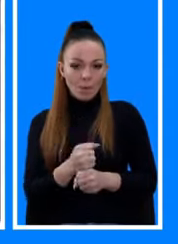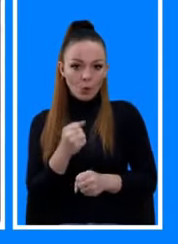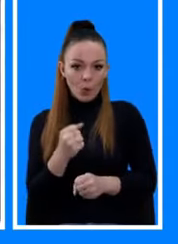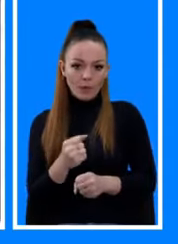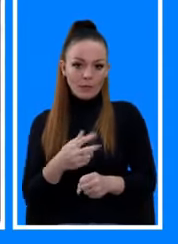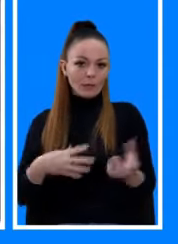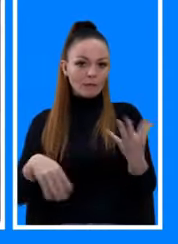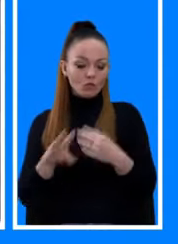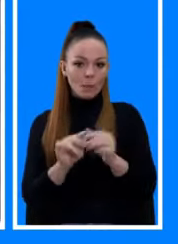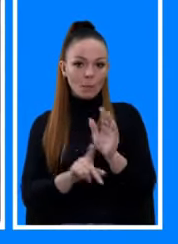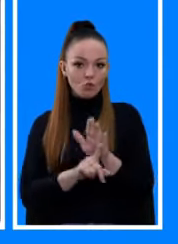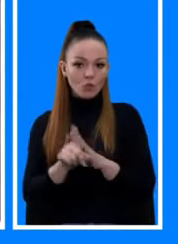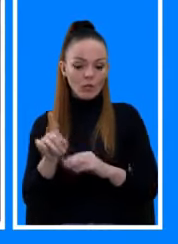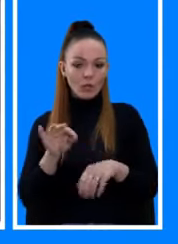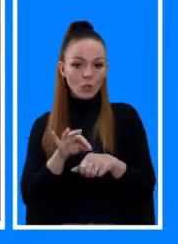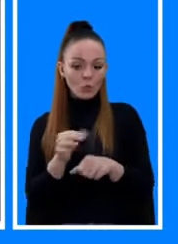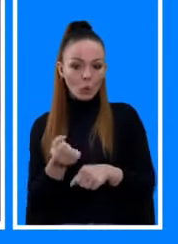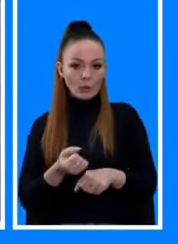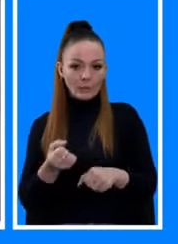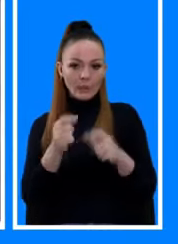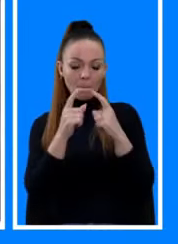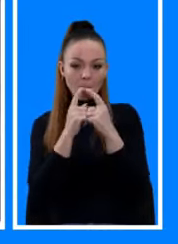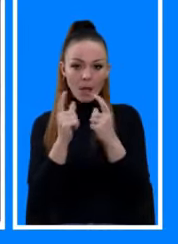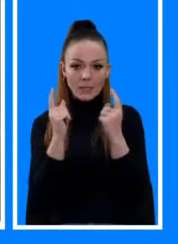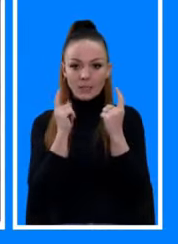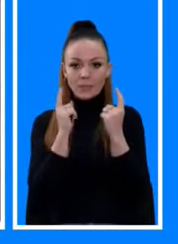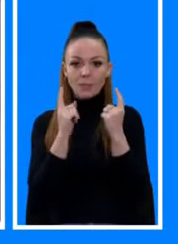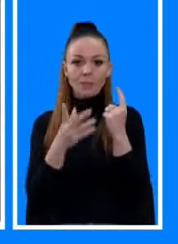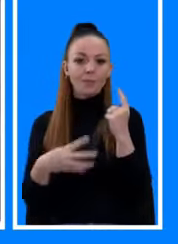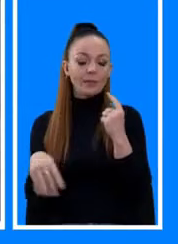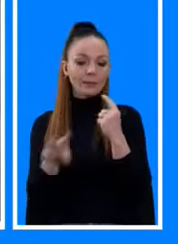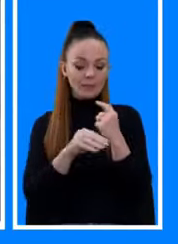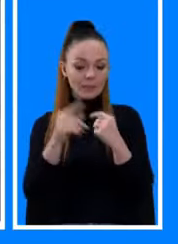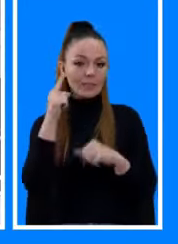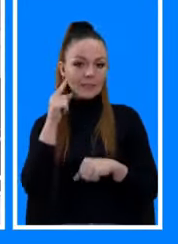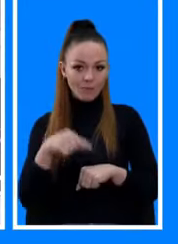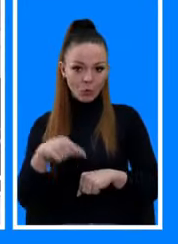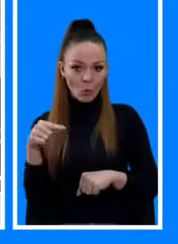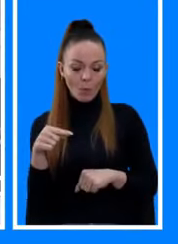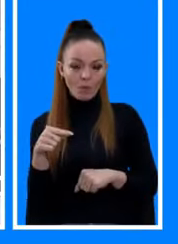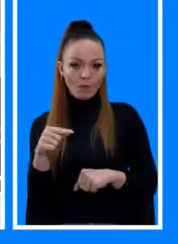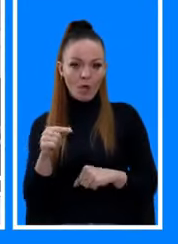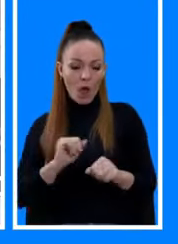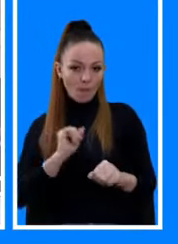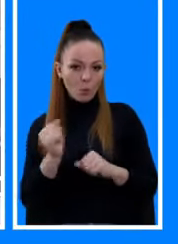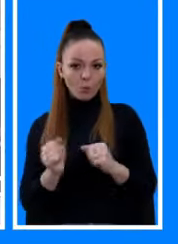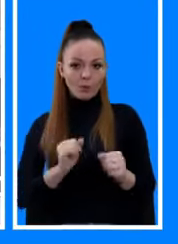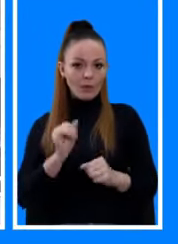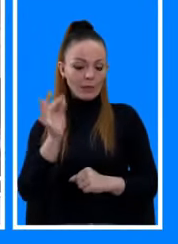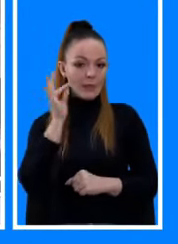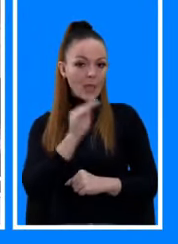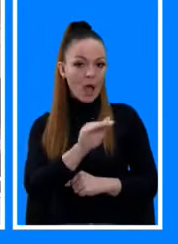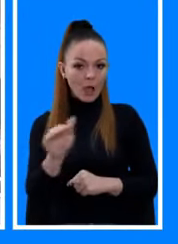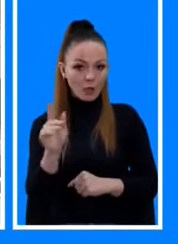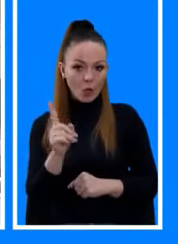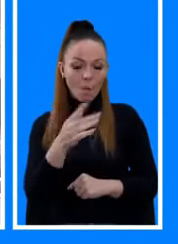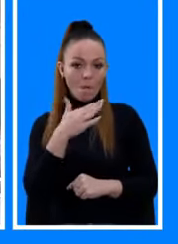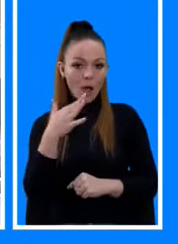всі почали носити маски, всі свідомі, обурювались, нагадаю вам, багато